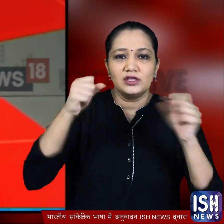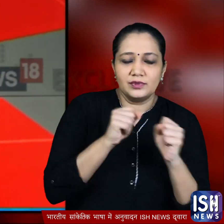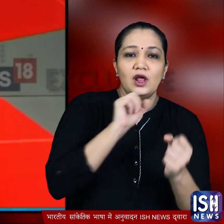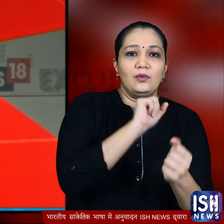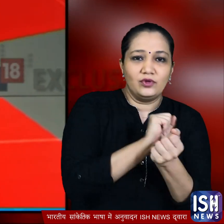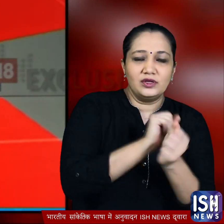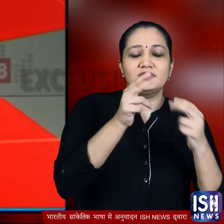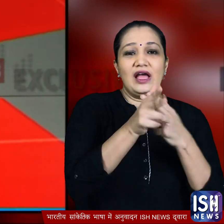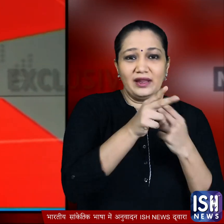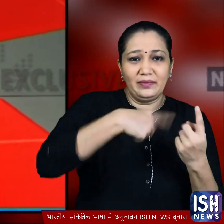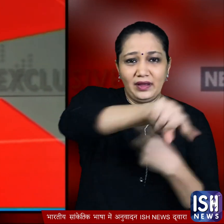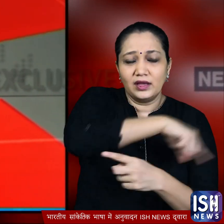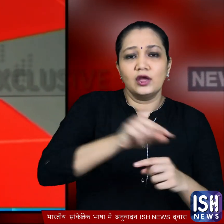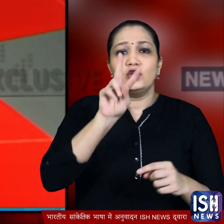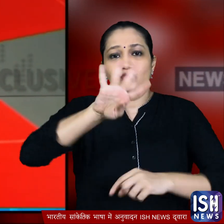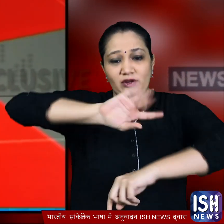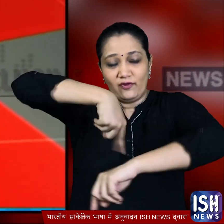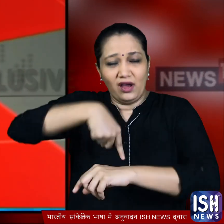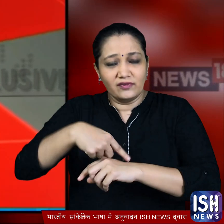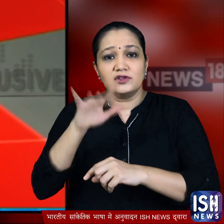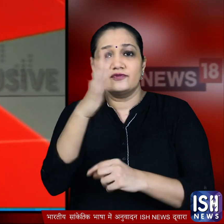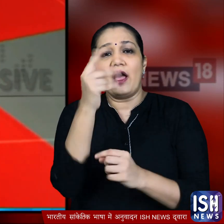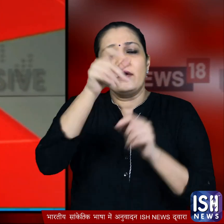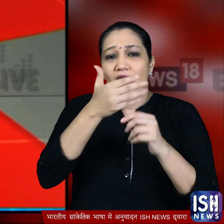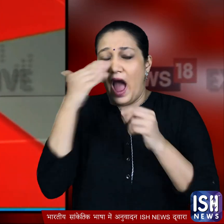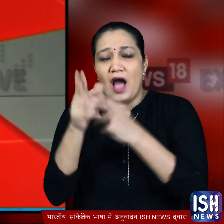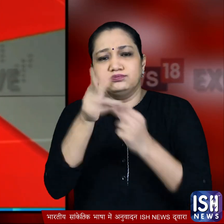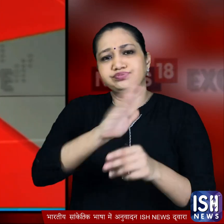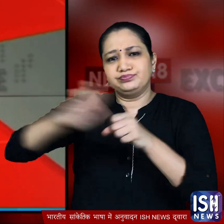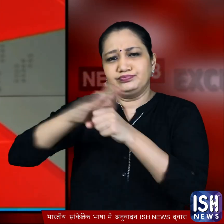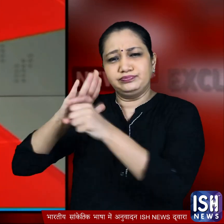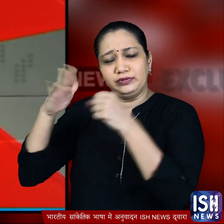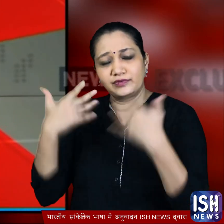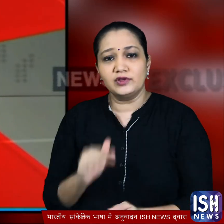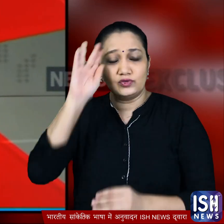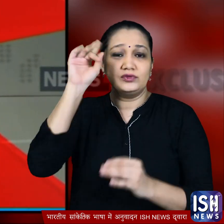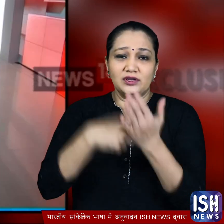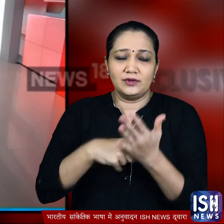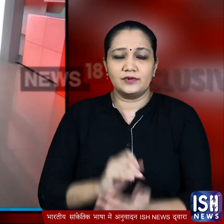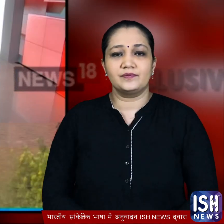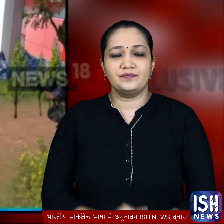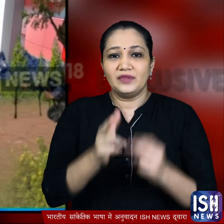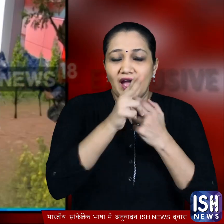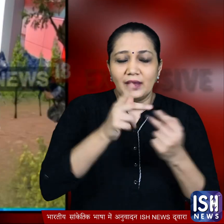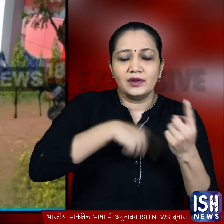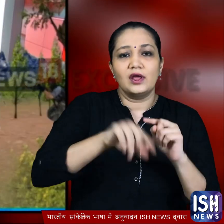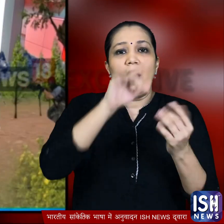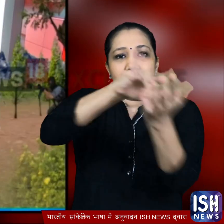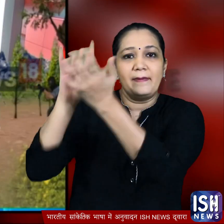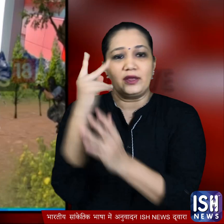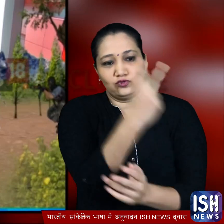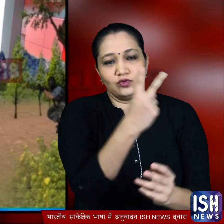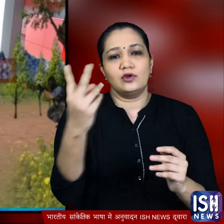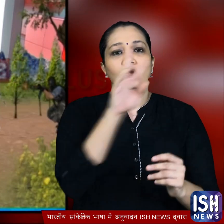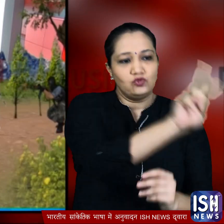बल और पुलिस के जवानों ने 24 घंटे के अंदर 5 आतंकियों को ढेर कर दिया। न्यूज़ 18 के रिफत अब्दुल्ला की रिपोर्ट है कि सुरक्षा बल ने 2 अलग अलग